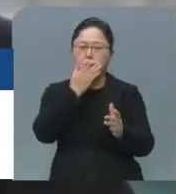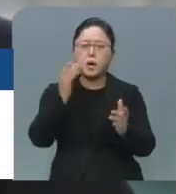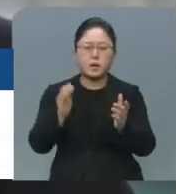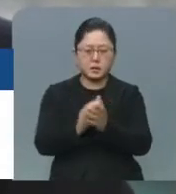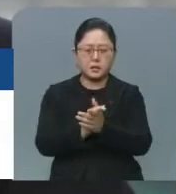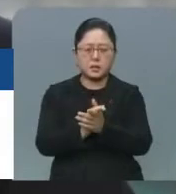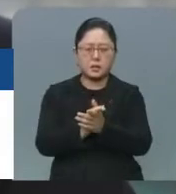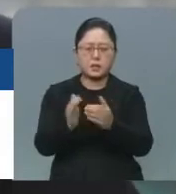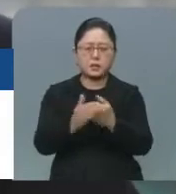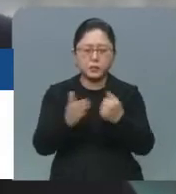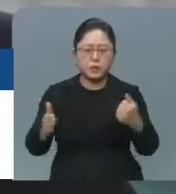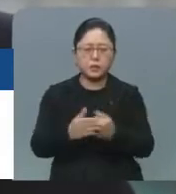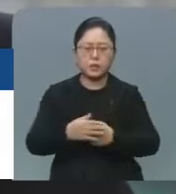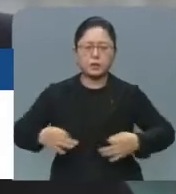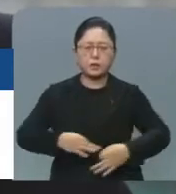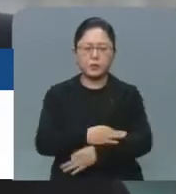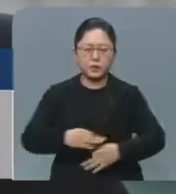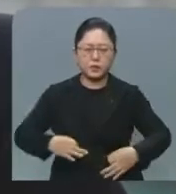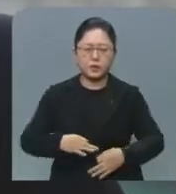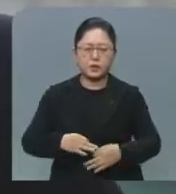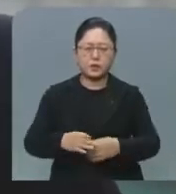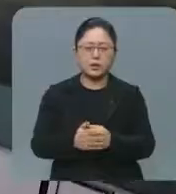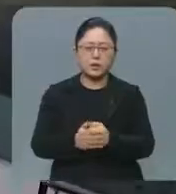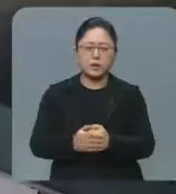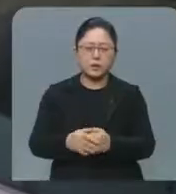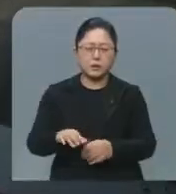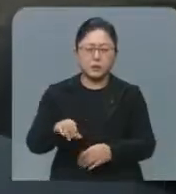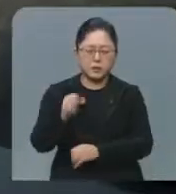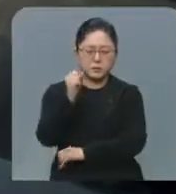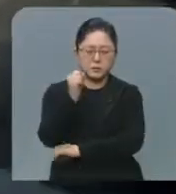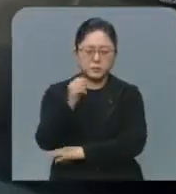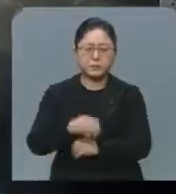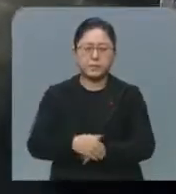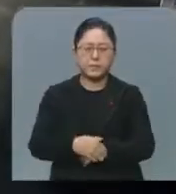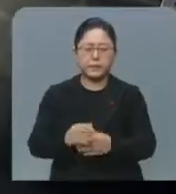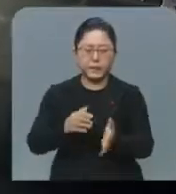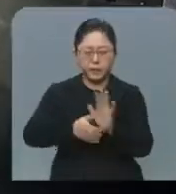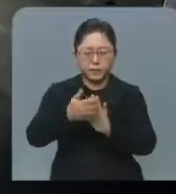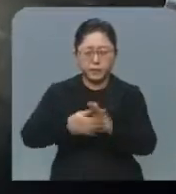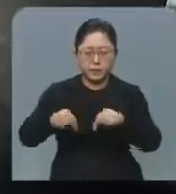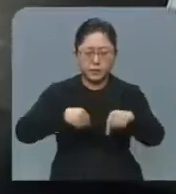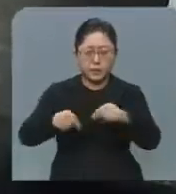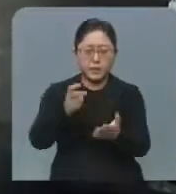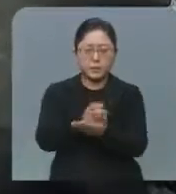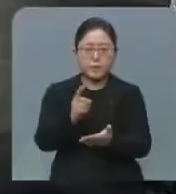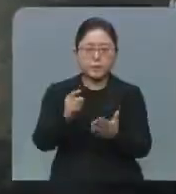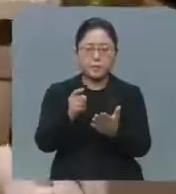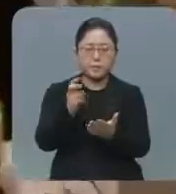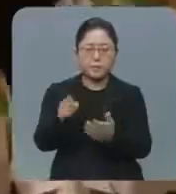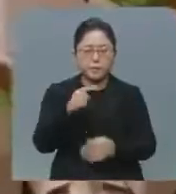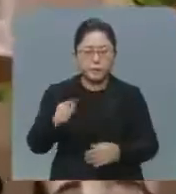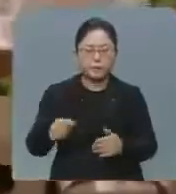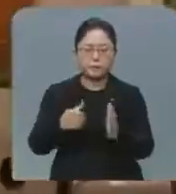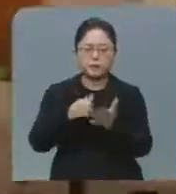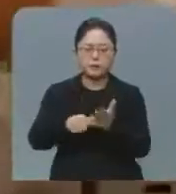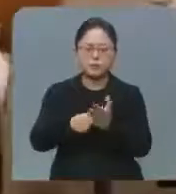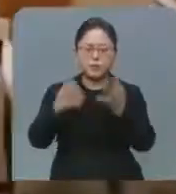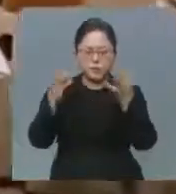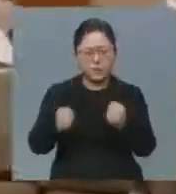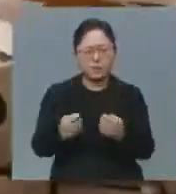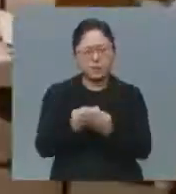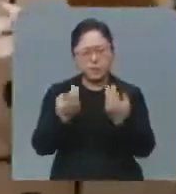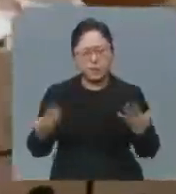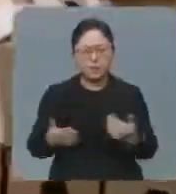사전 얘기가 됐겠죠. 그게 비리의 온상인 거죠. 경매를 주관하는 도매시장 법인 측은 물량이 많아 어쩔 수